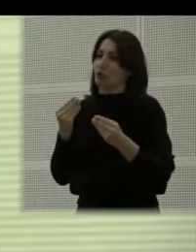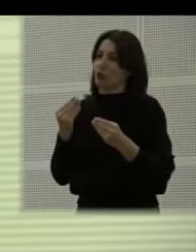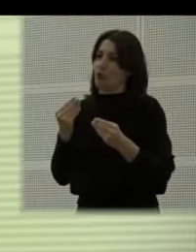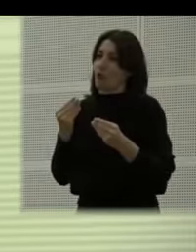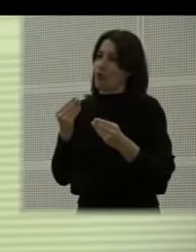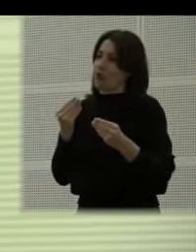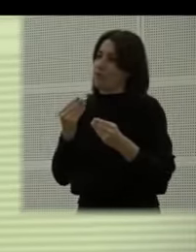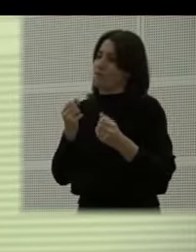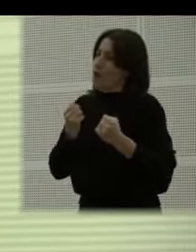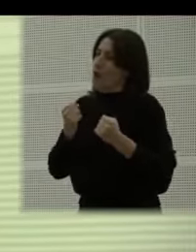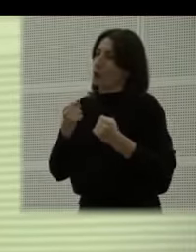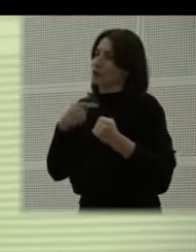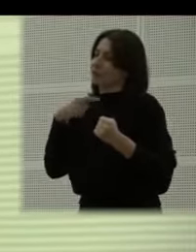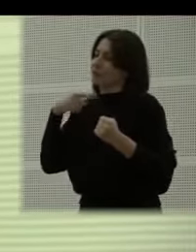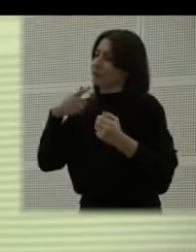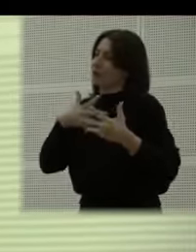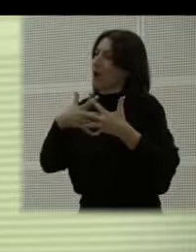forte, perché